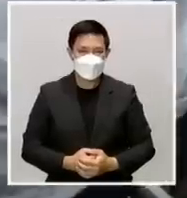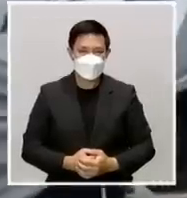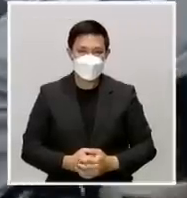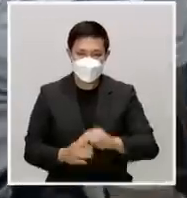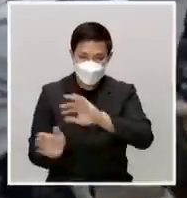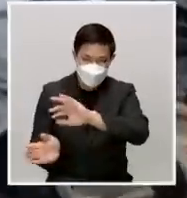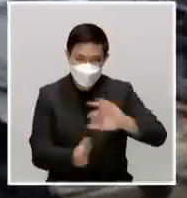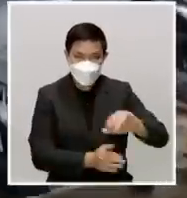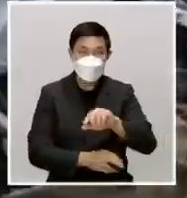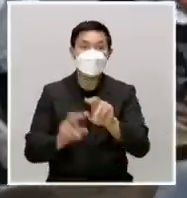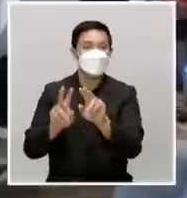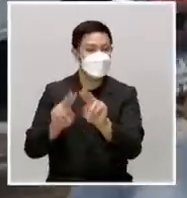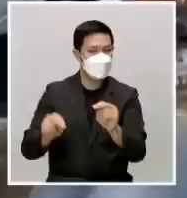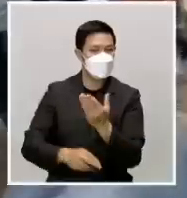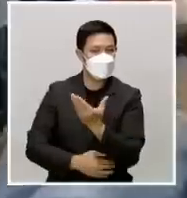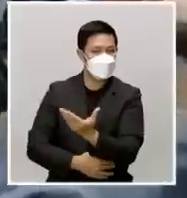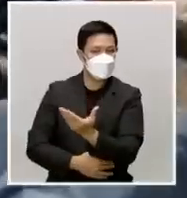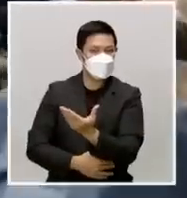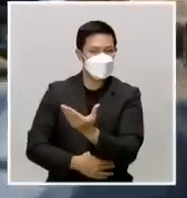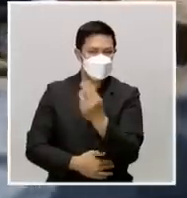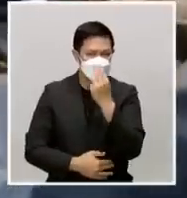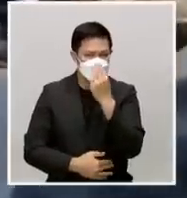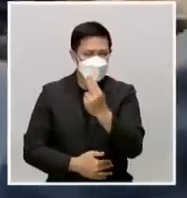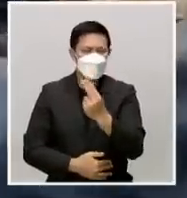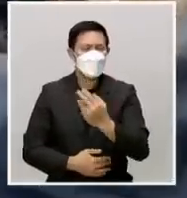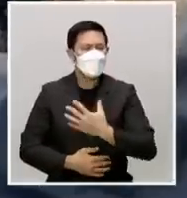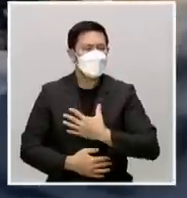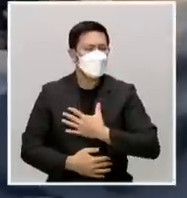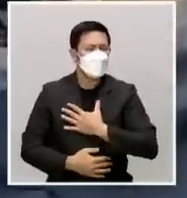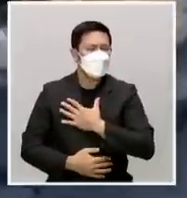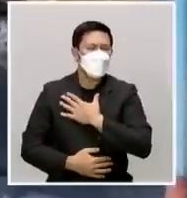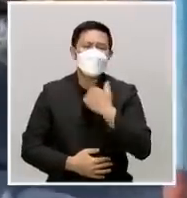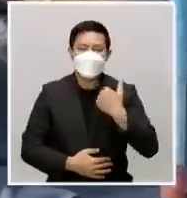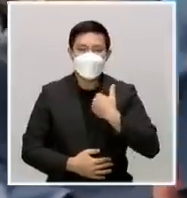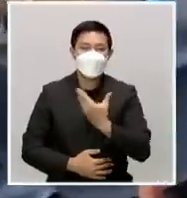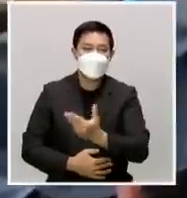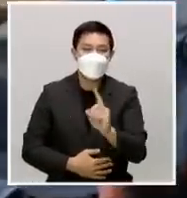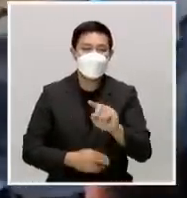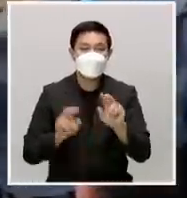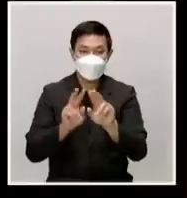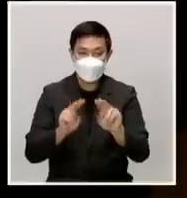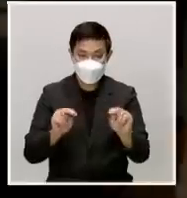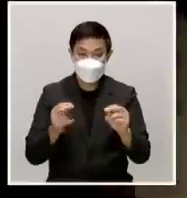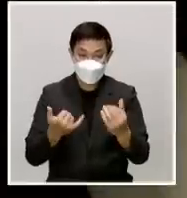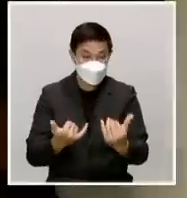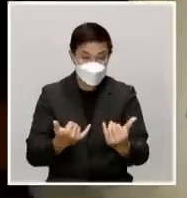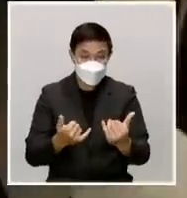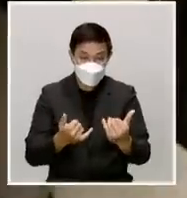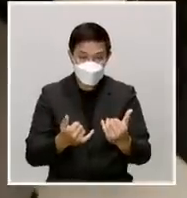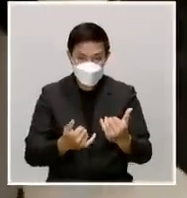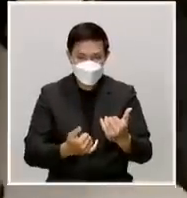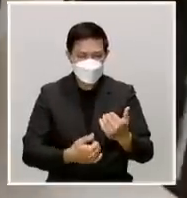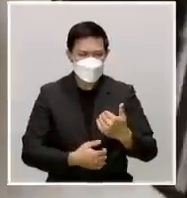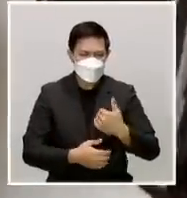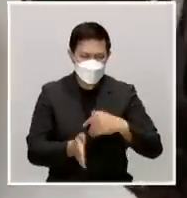ไปปิดท้ายกันที่นนทบุรีค่ะให้คุณผู้ชมชมอะไรที่มีความชื่นใจสักหน่อยนะคะคือนนทบุรีตอนนี้เนี่ยผู้ติดเชื้